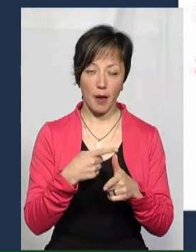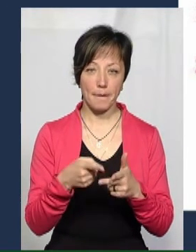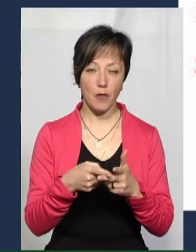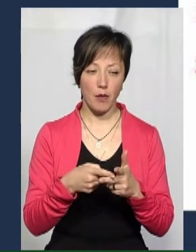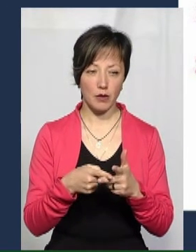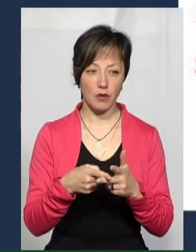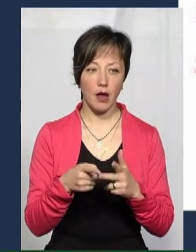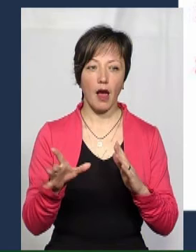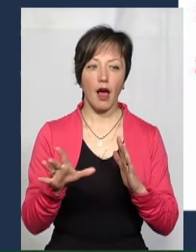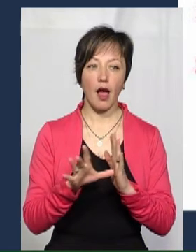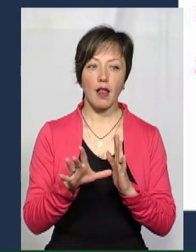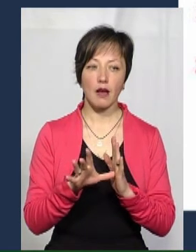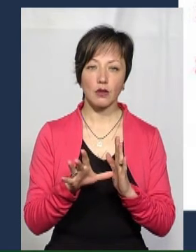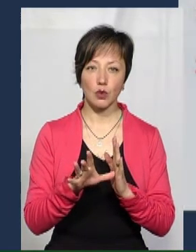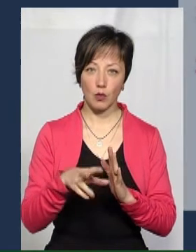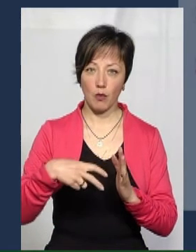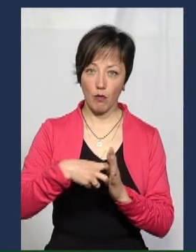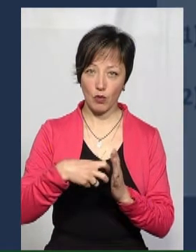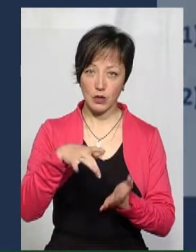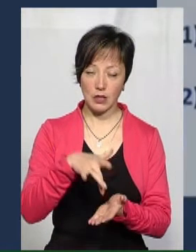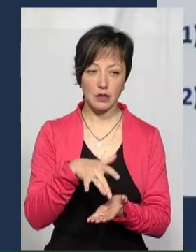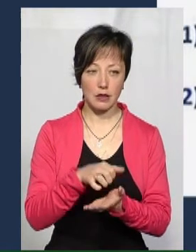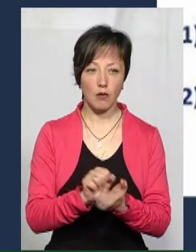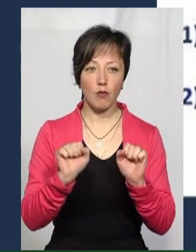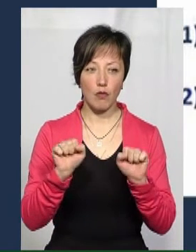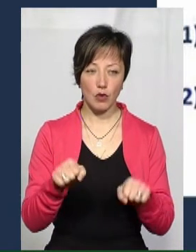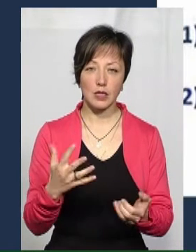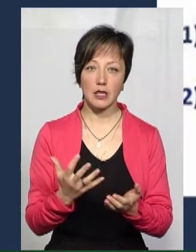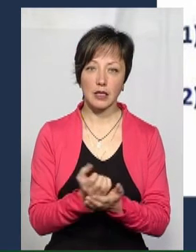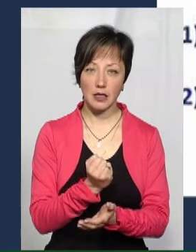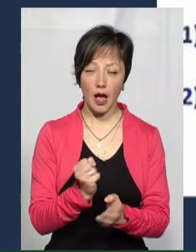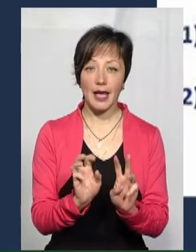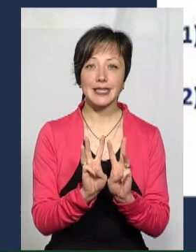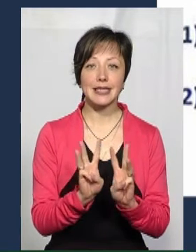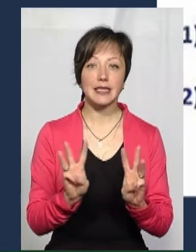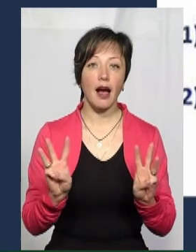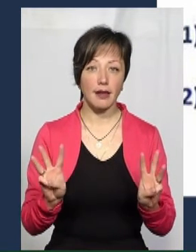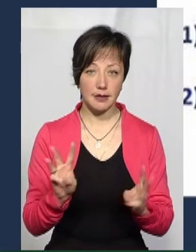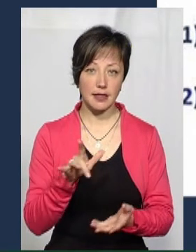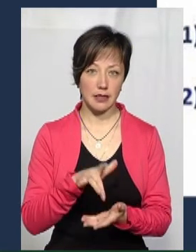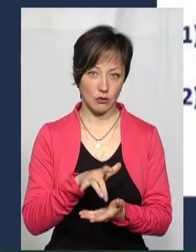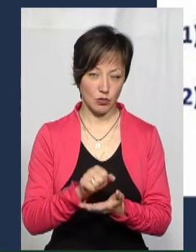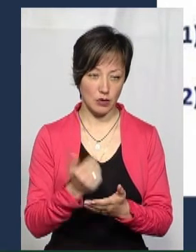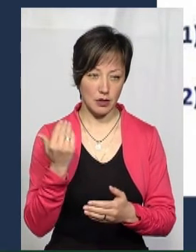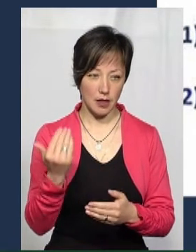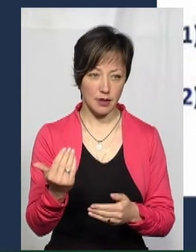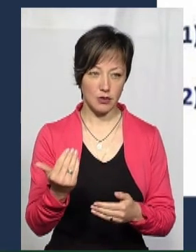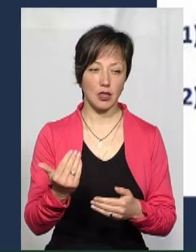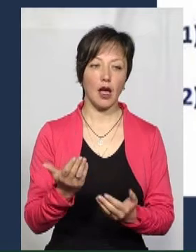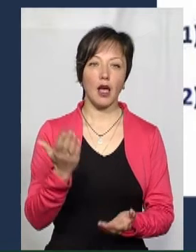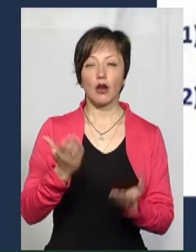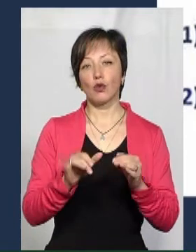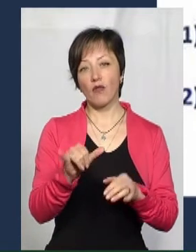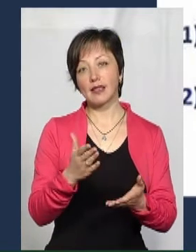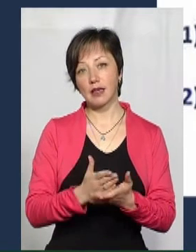по батькові. Електронні скриньки центрів зайнятості можна знайти на сайті центру зайнятості. Якщо у вас